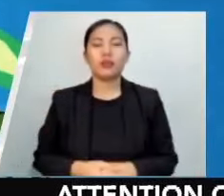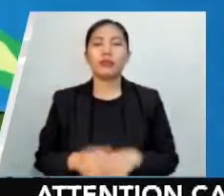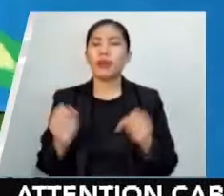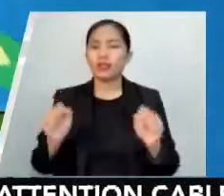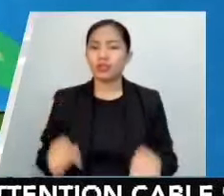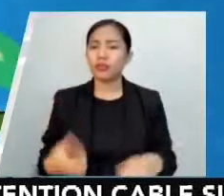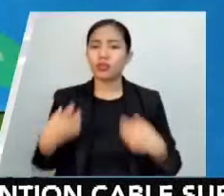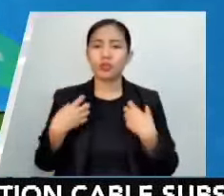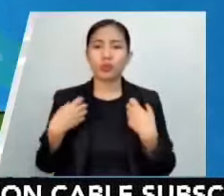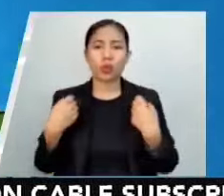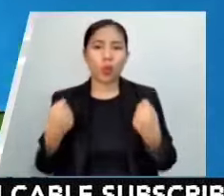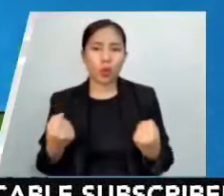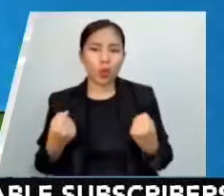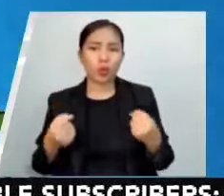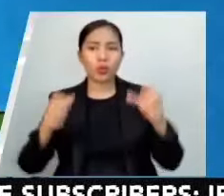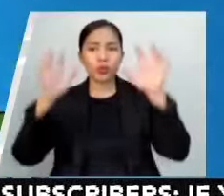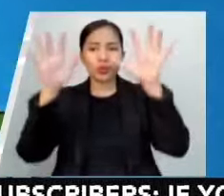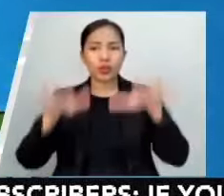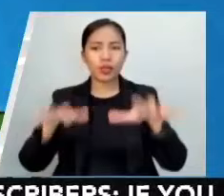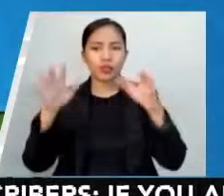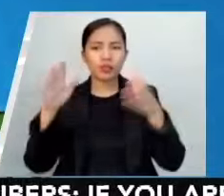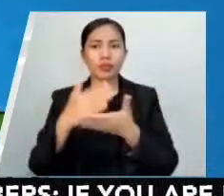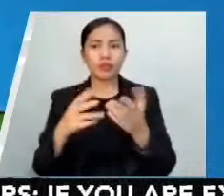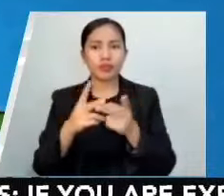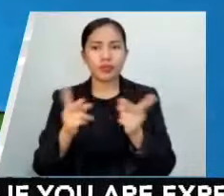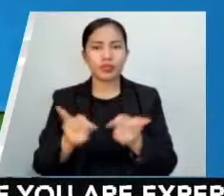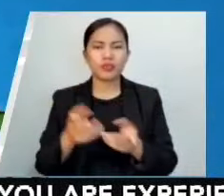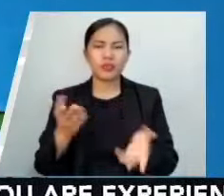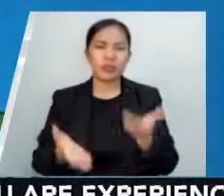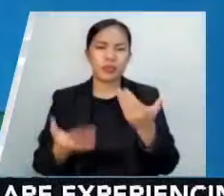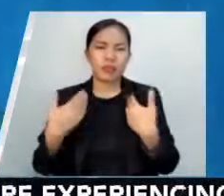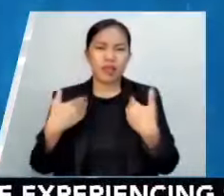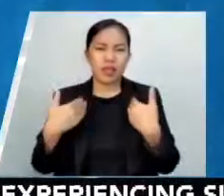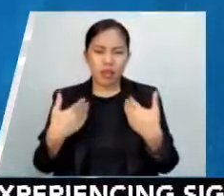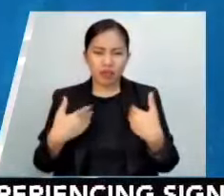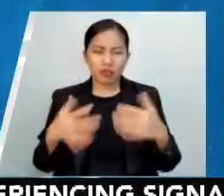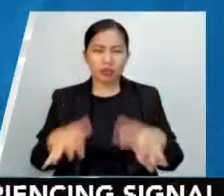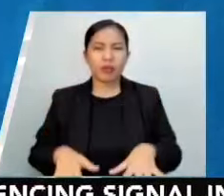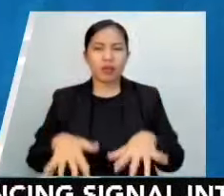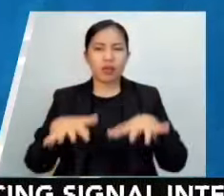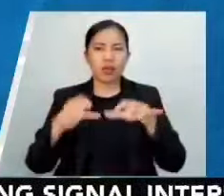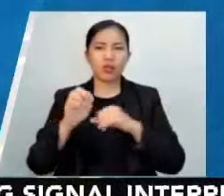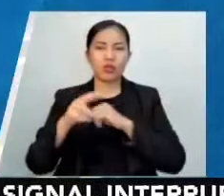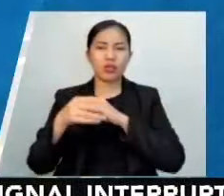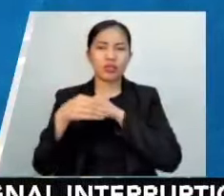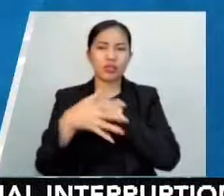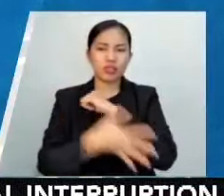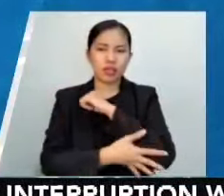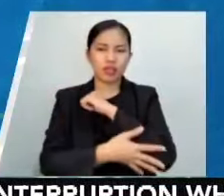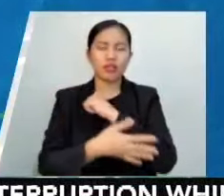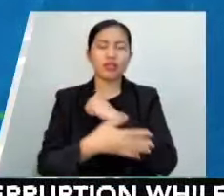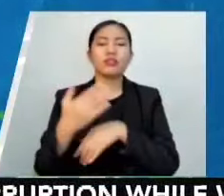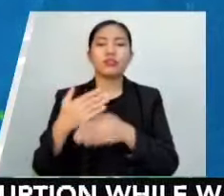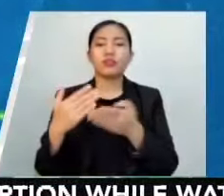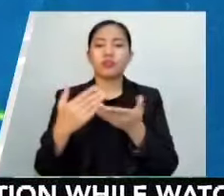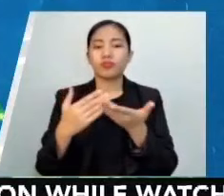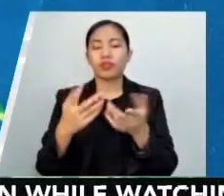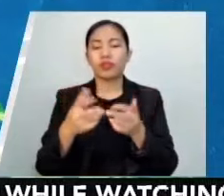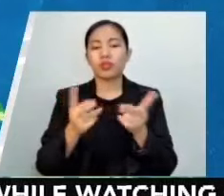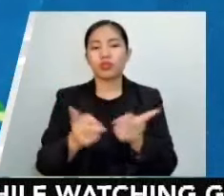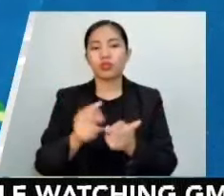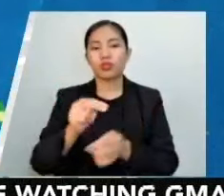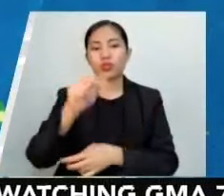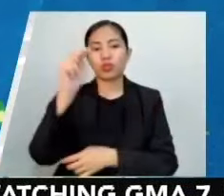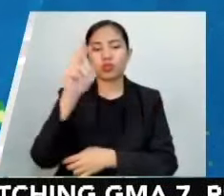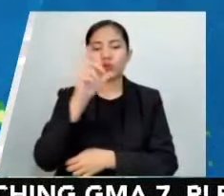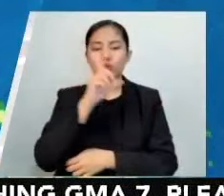ilang lugar na maaring magdulot naman ng baha o landslide. Uulanin din ang ilang bahagi ng Northern Luzon, Aurora at ilang